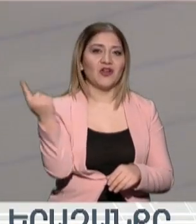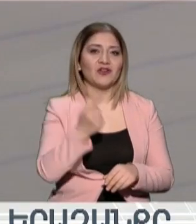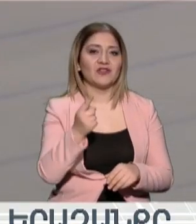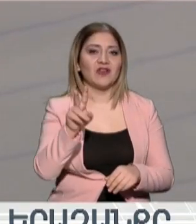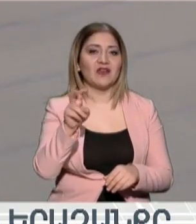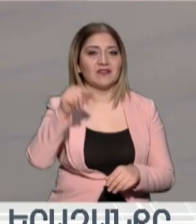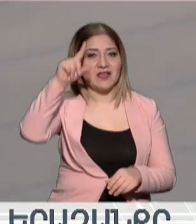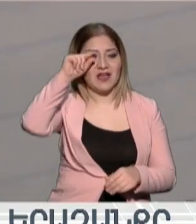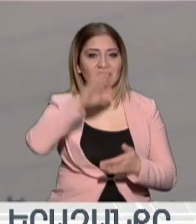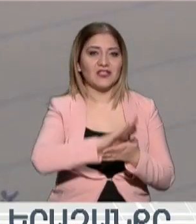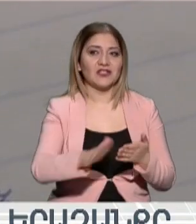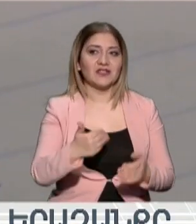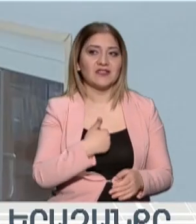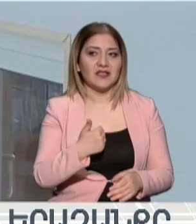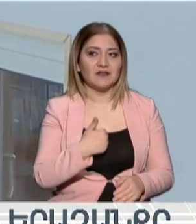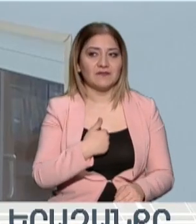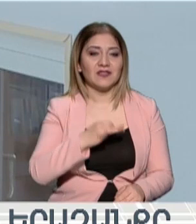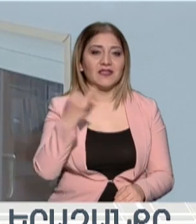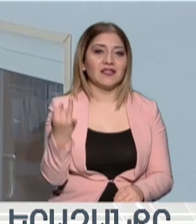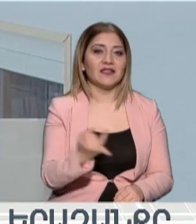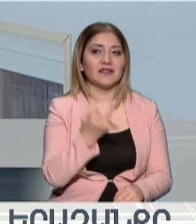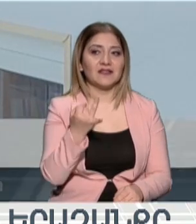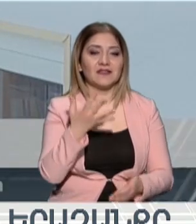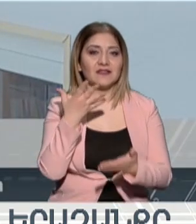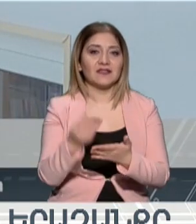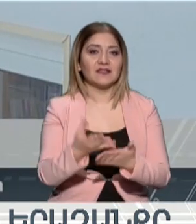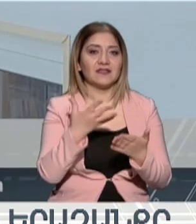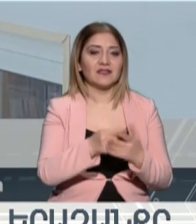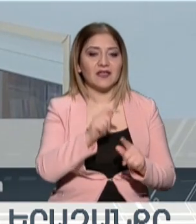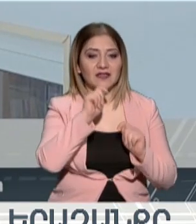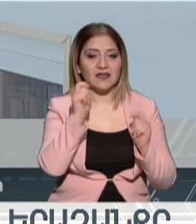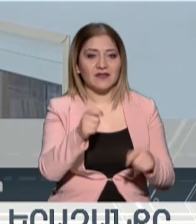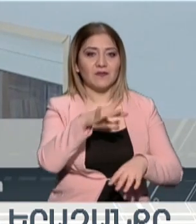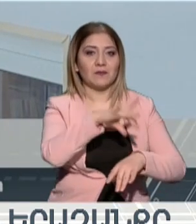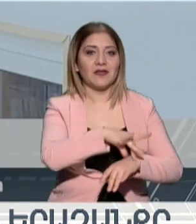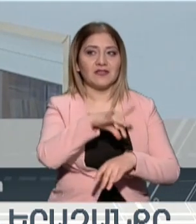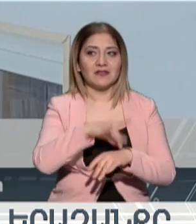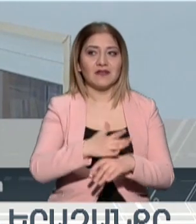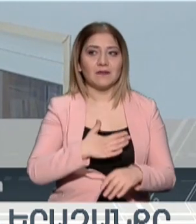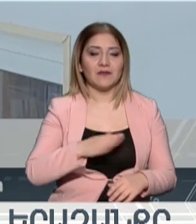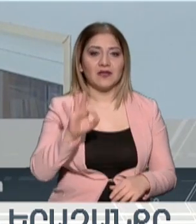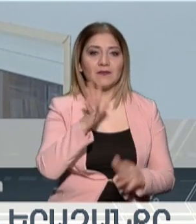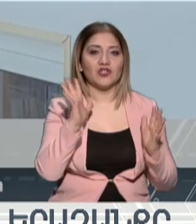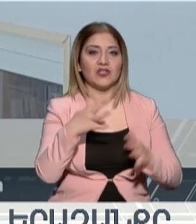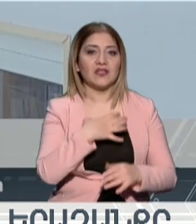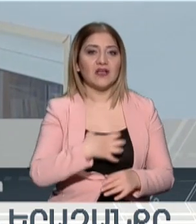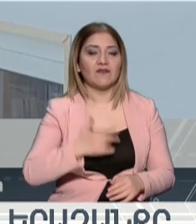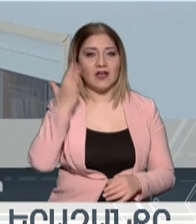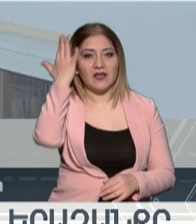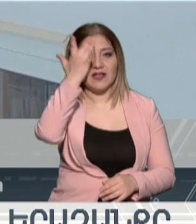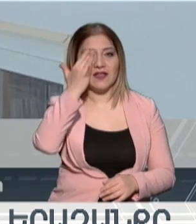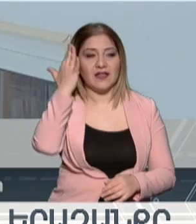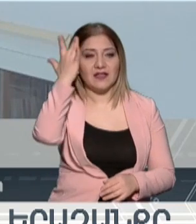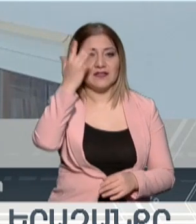քան արցախահայ լինելը։ Շատ հետաքրքիր էր նրանց յուրաքանչյուրի նվիրումը բացահայտելը, և մեզ համար շատ կարևոր էր նրանց